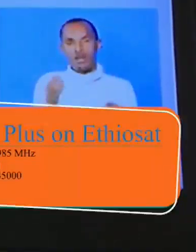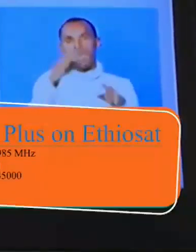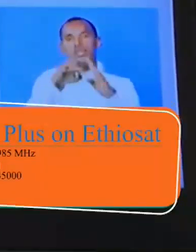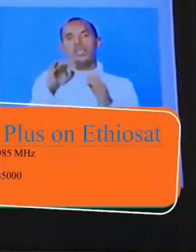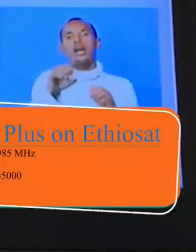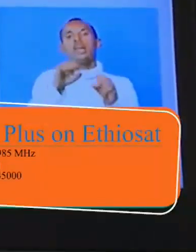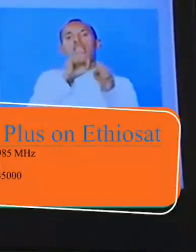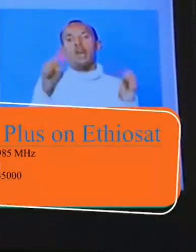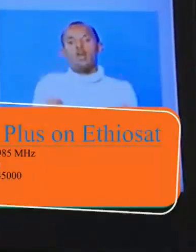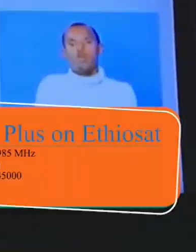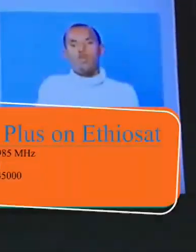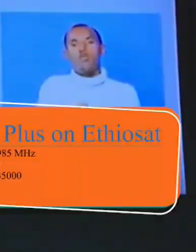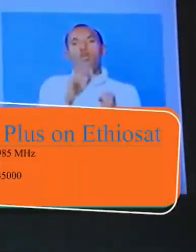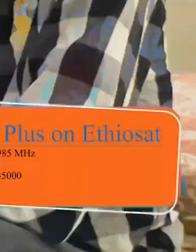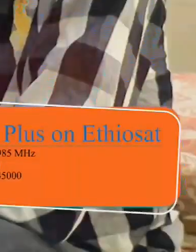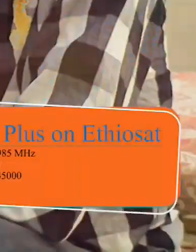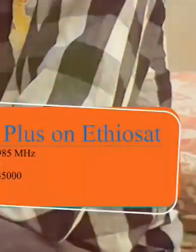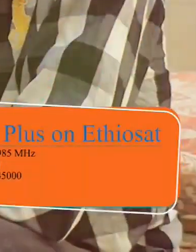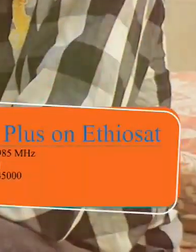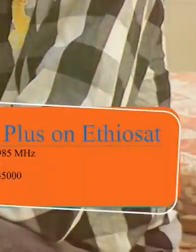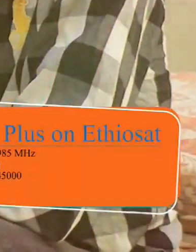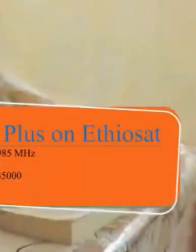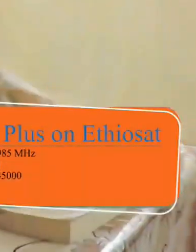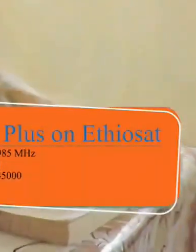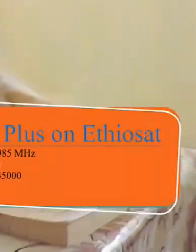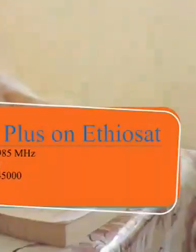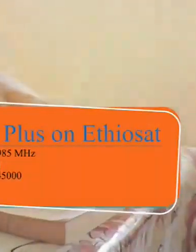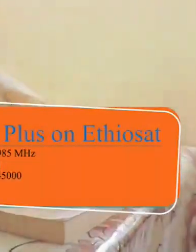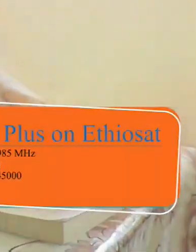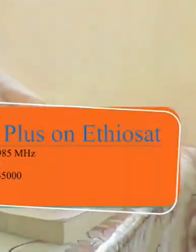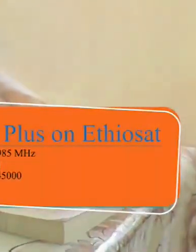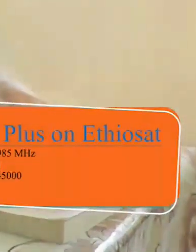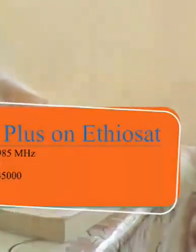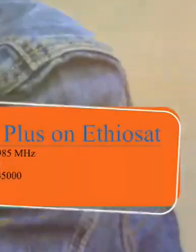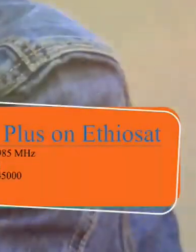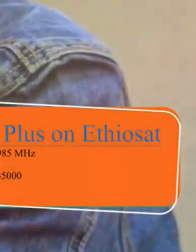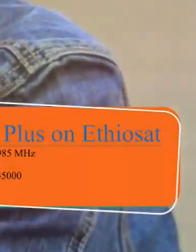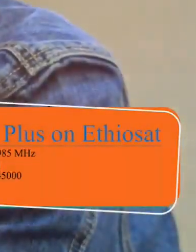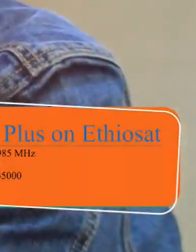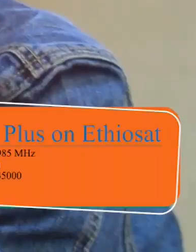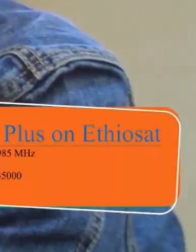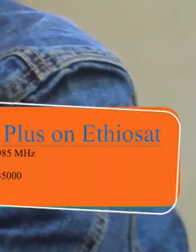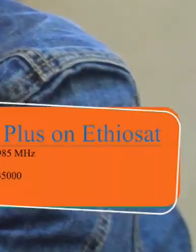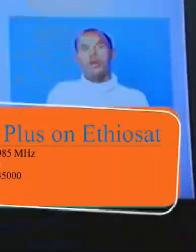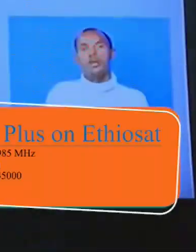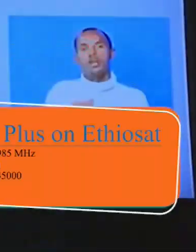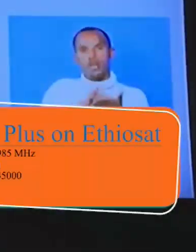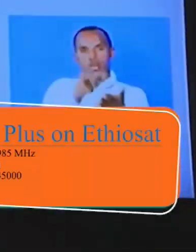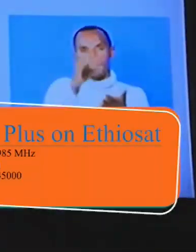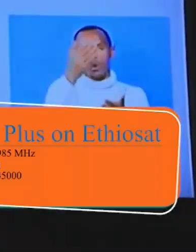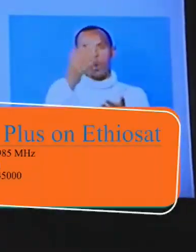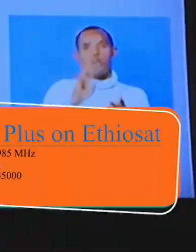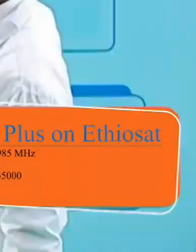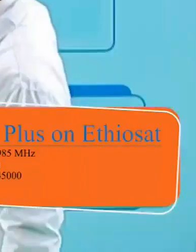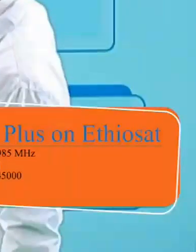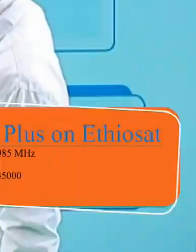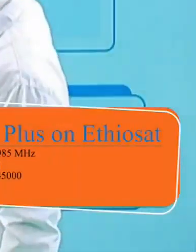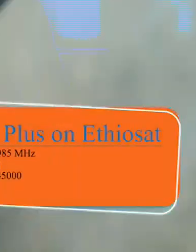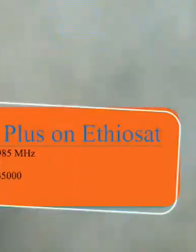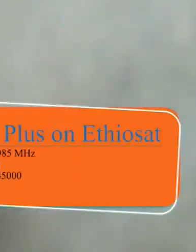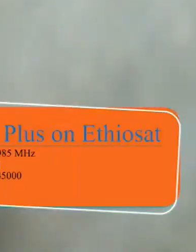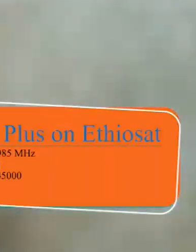መራችንን ያውቃሉ። ተማሪዎችና ወላጆችን የሚያግዝ ተማሪዎች በቤታቸው ሆነው የማጠናከሪያ ትምህርቶችን የሚከታተሉበት ትምህርት